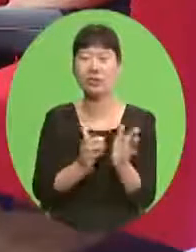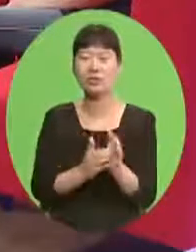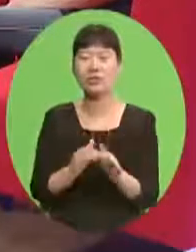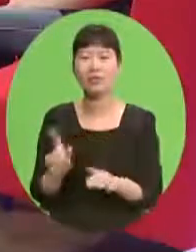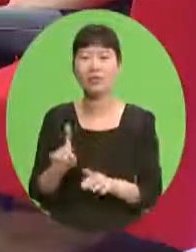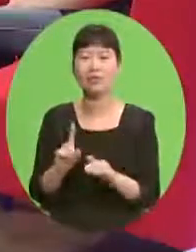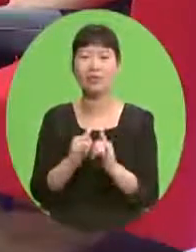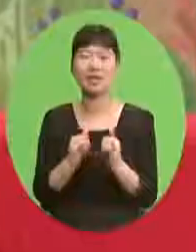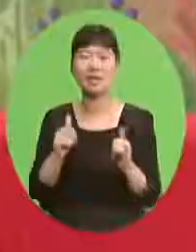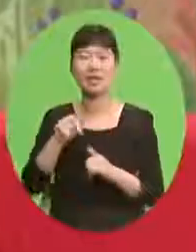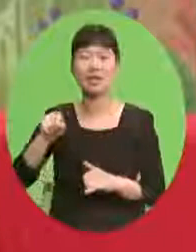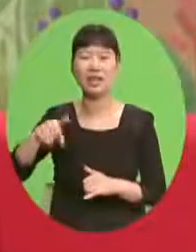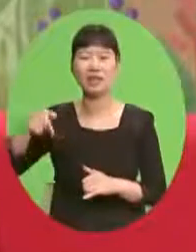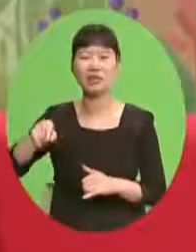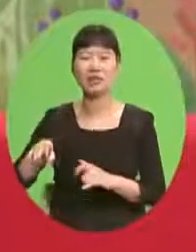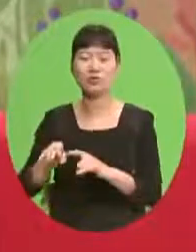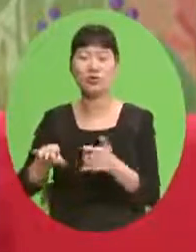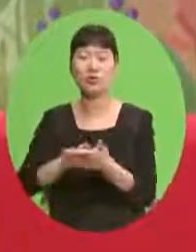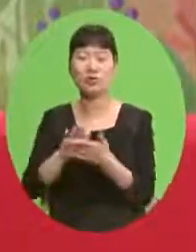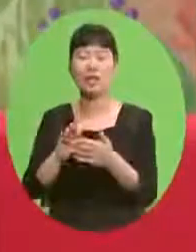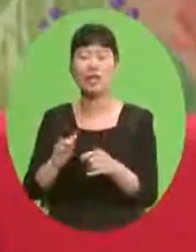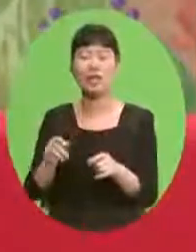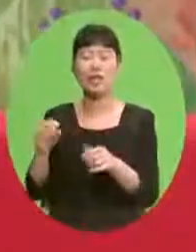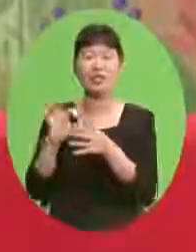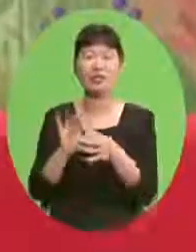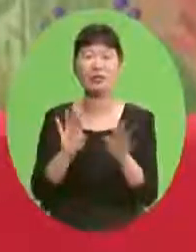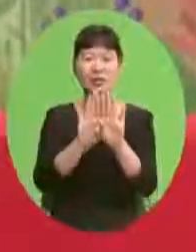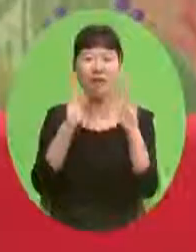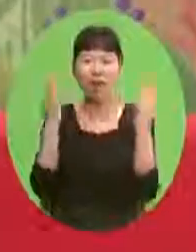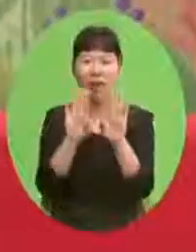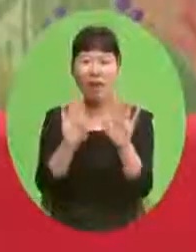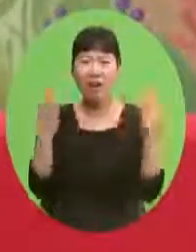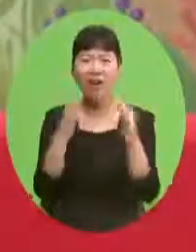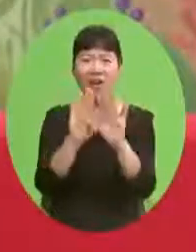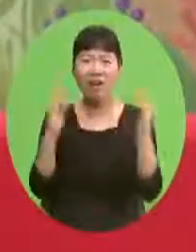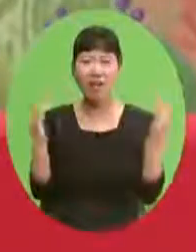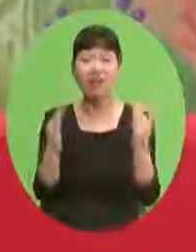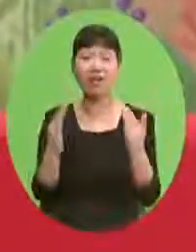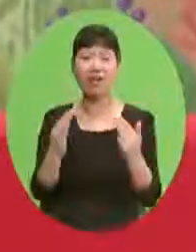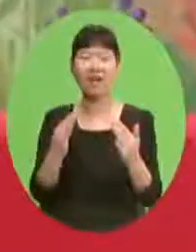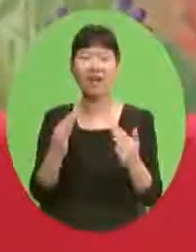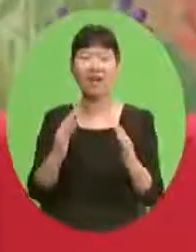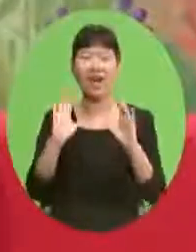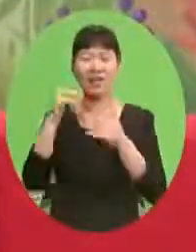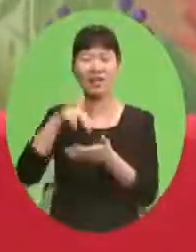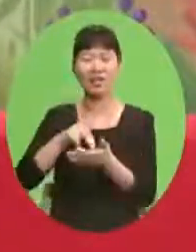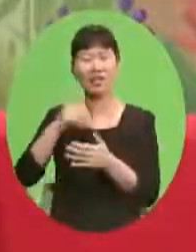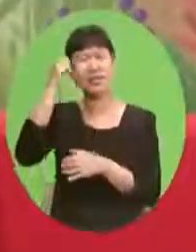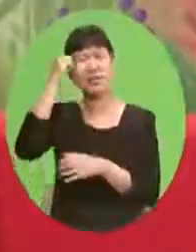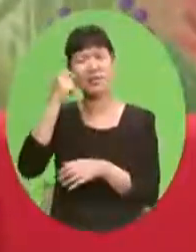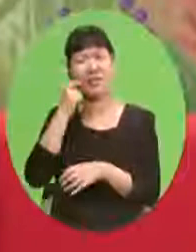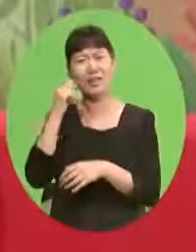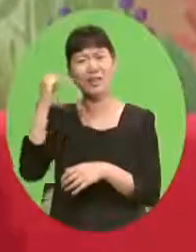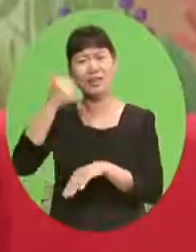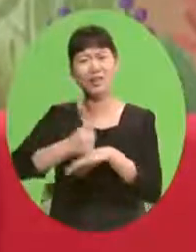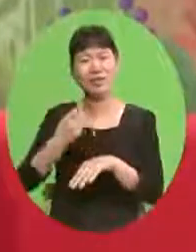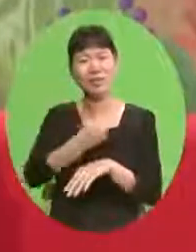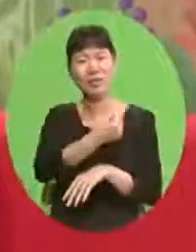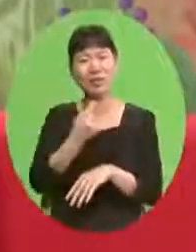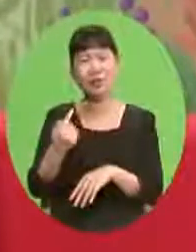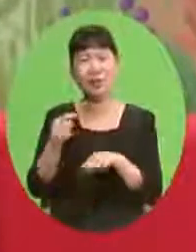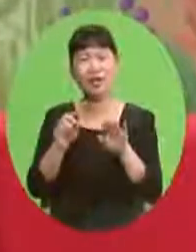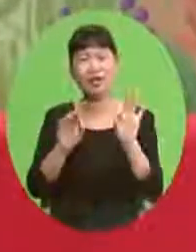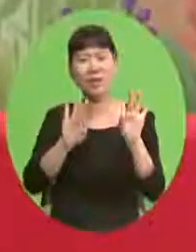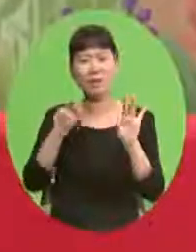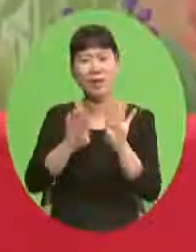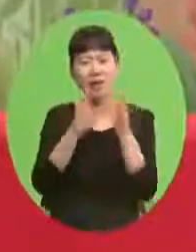사람은 깍놀이하고 비슷하게 선생님 네. 문을 계속 열었다 닫았다 하면 애가 기억을 못해가지고 나중에 다시 들어오면 아 아까 이거 열 번